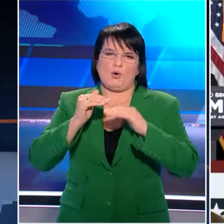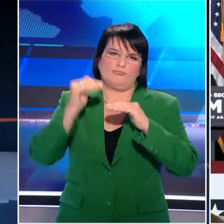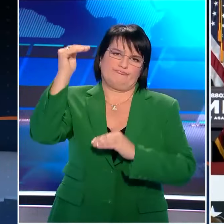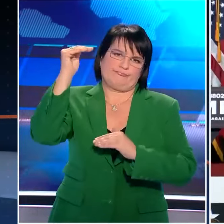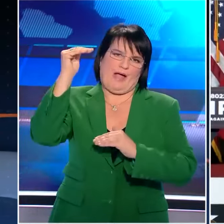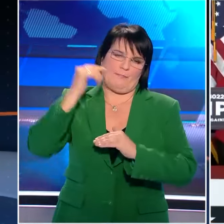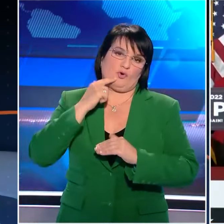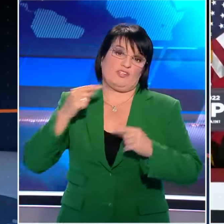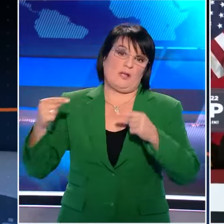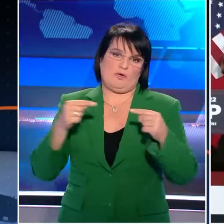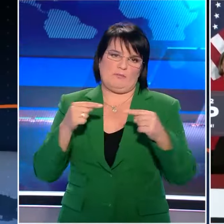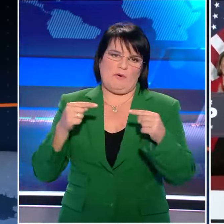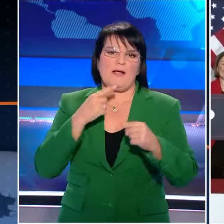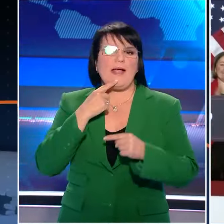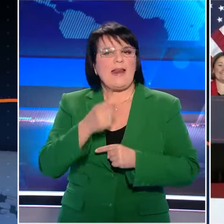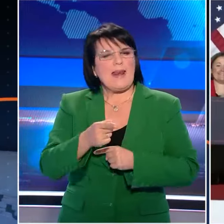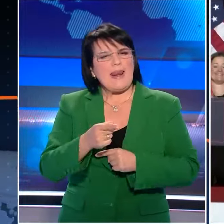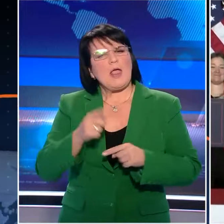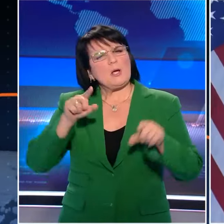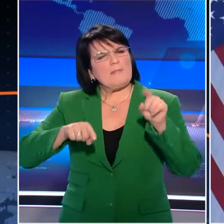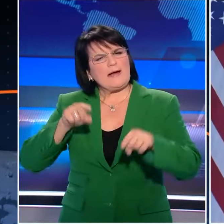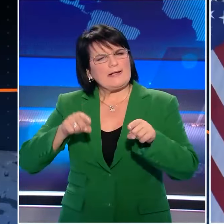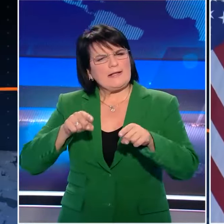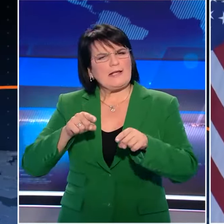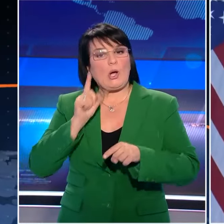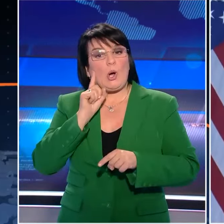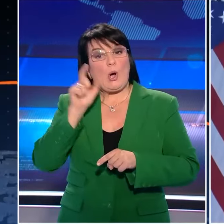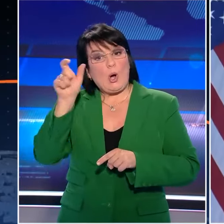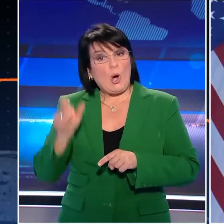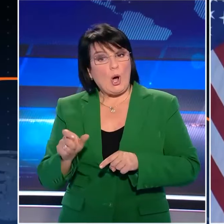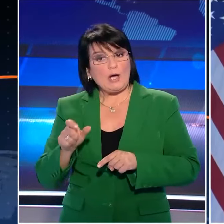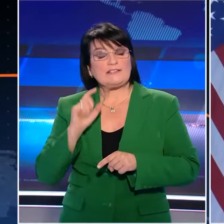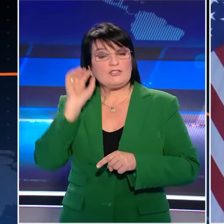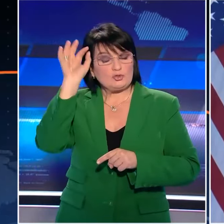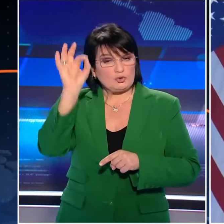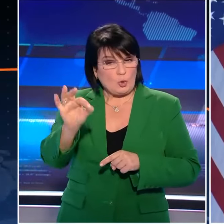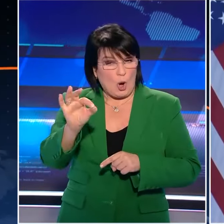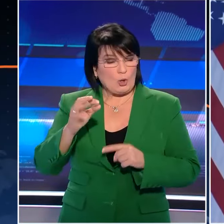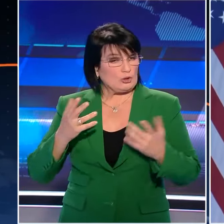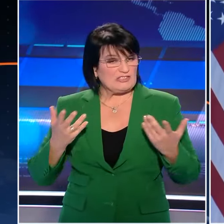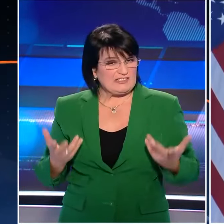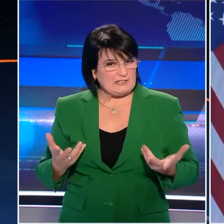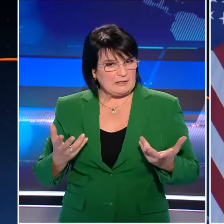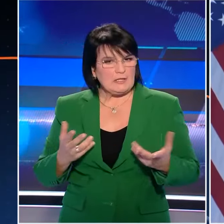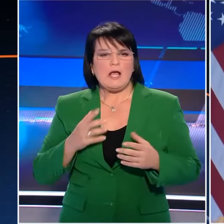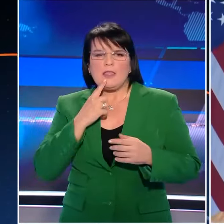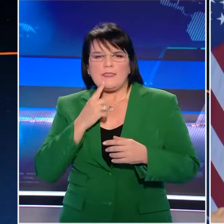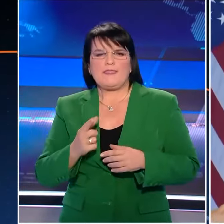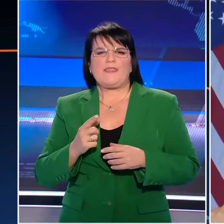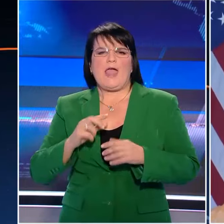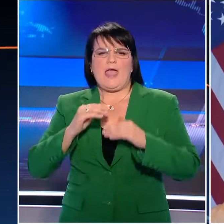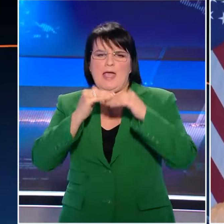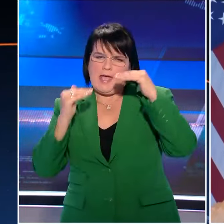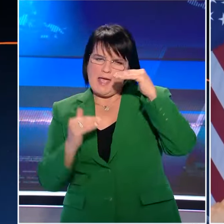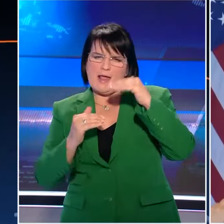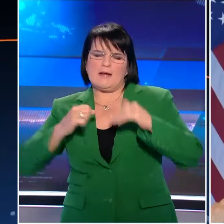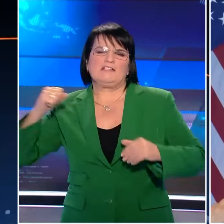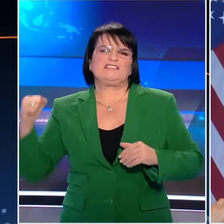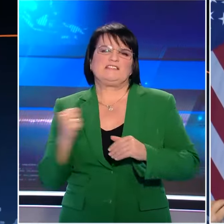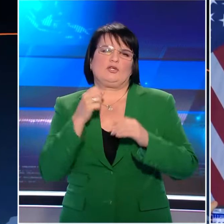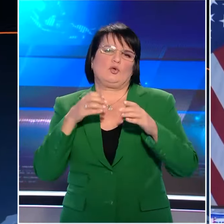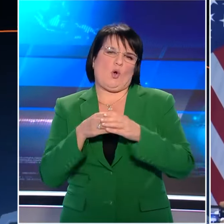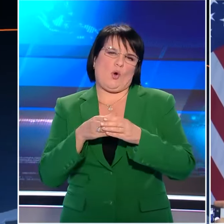αντιπάλους του. Πολλοί είναι αυτοί που ισχυρίζονται ότι πλέον ο ρεαλιστικός στόχος της Νίκη Χέιλι είναι να πλασαριστεί στο νούμερο 2 στην ιεραρχία των